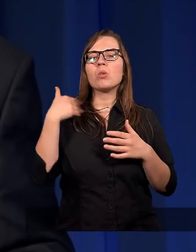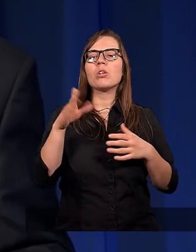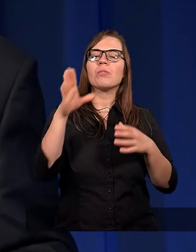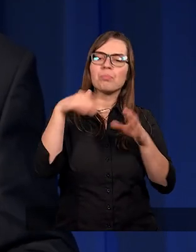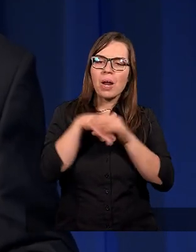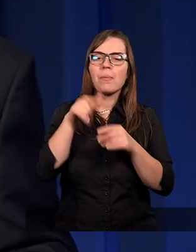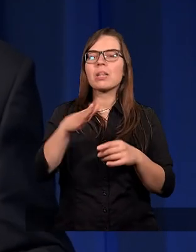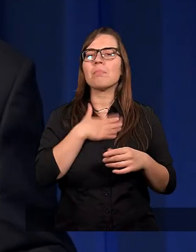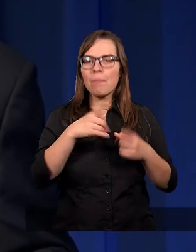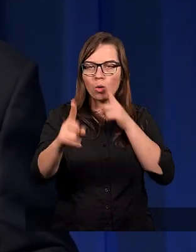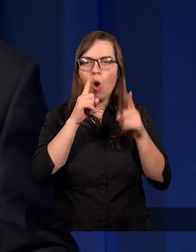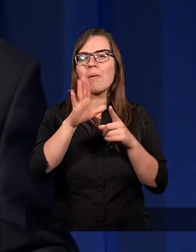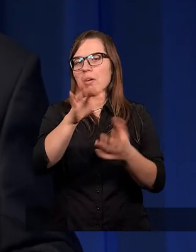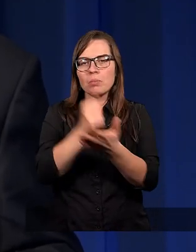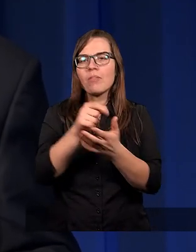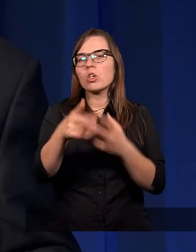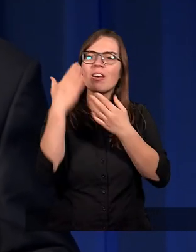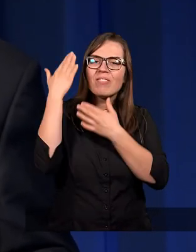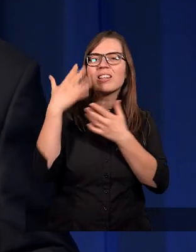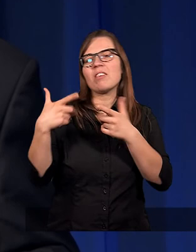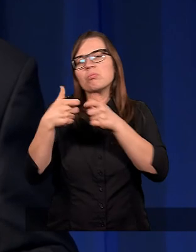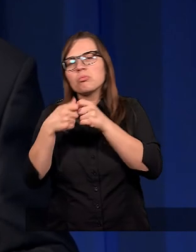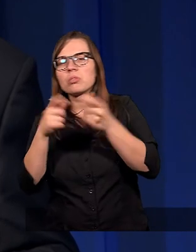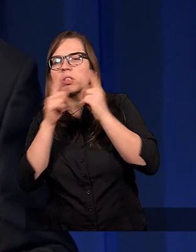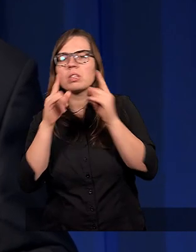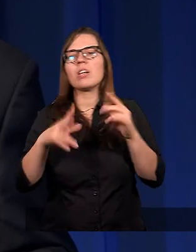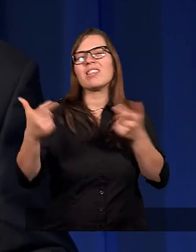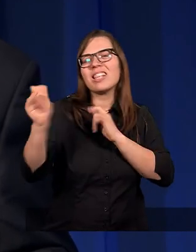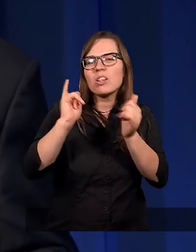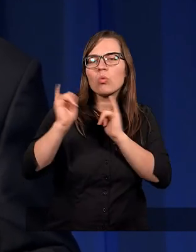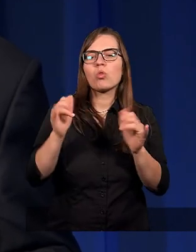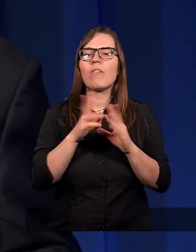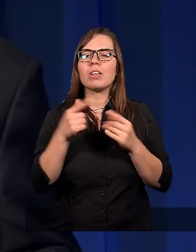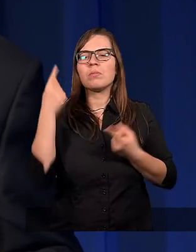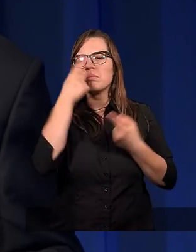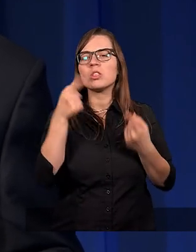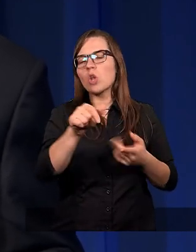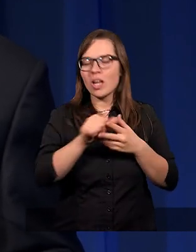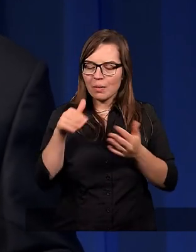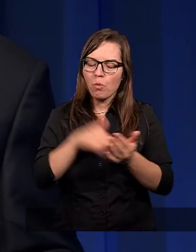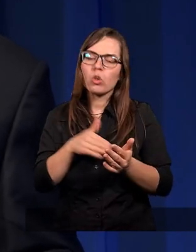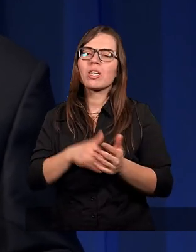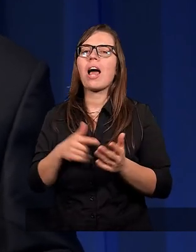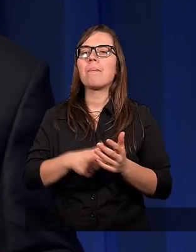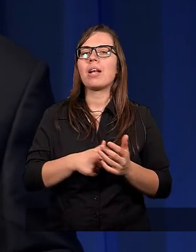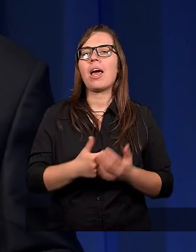tego prawo. Rozmawiaj, wyżal się. Chcesz, to wypłacz się. Powiedz Mu, co jest potrzebne.